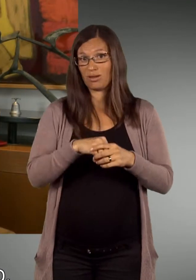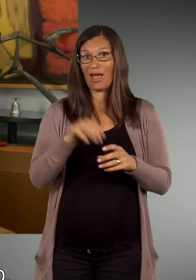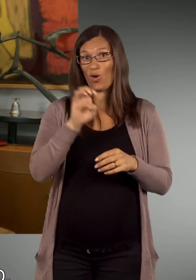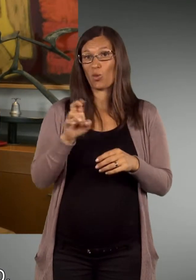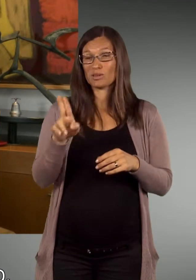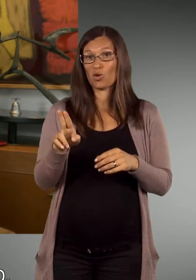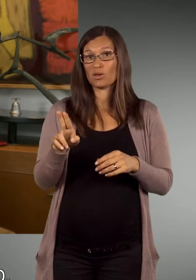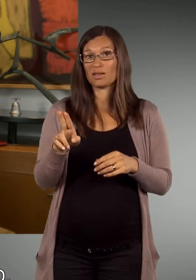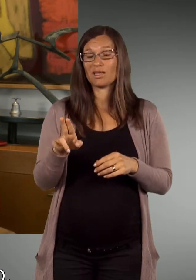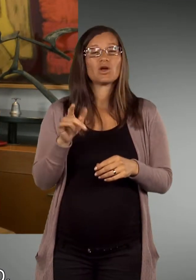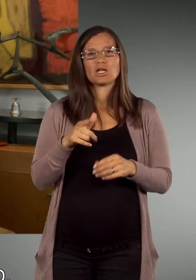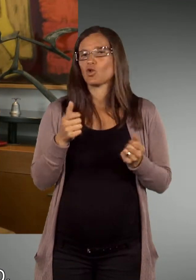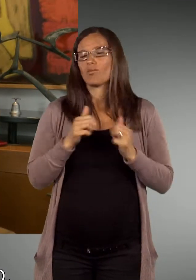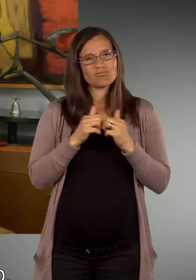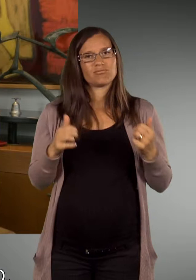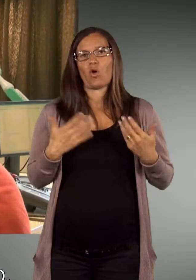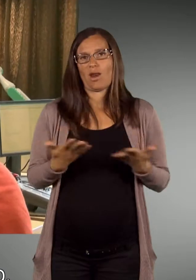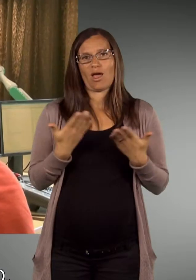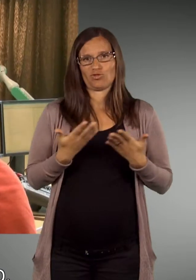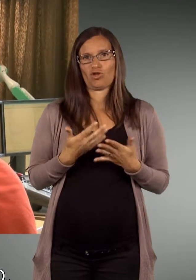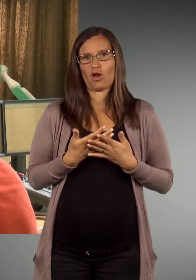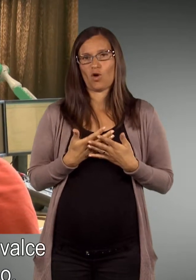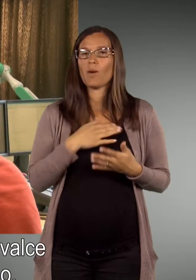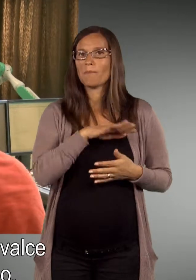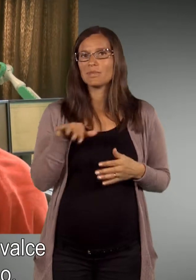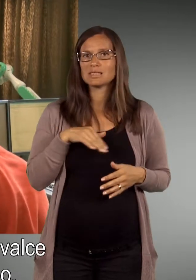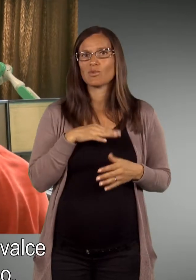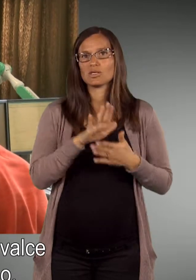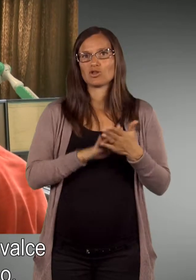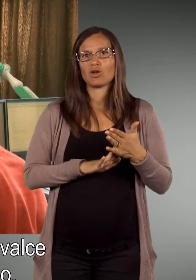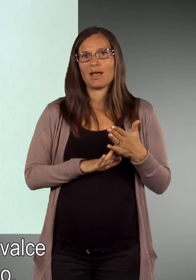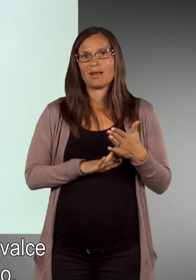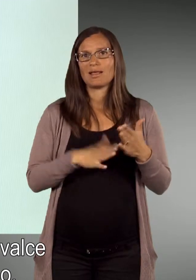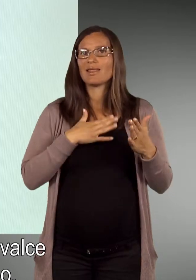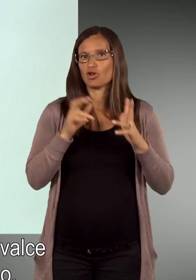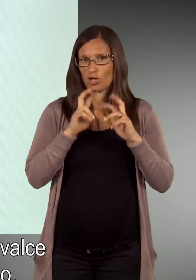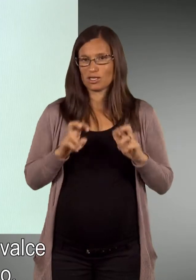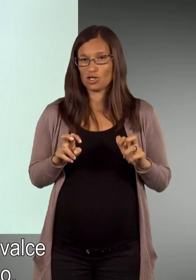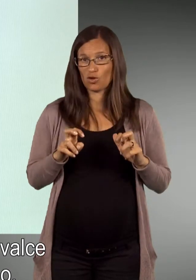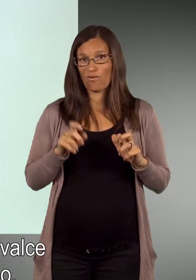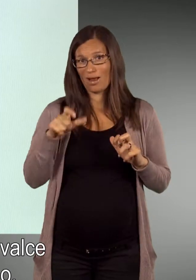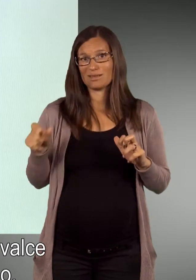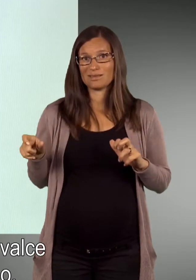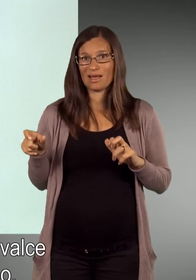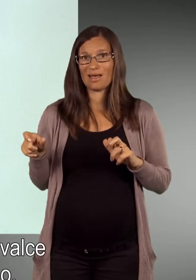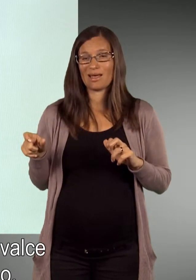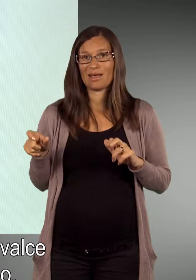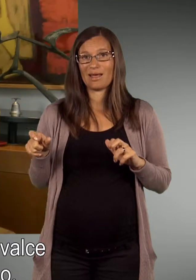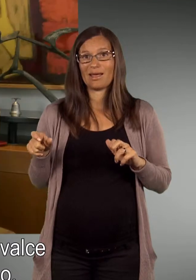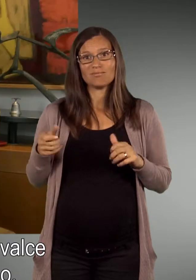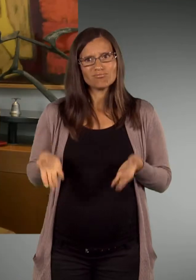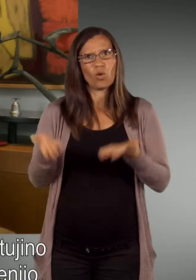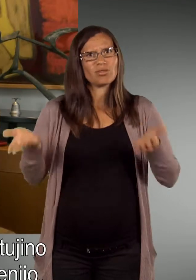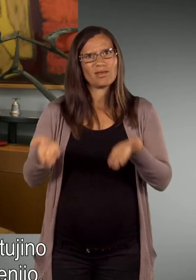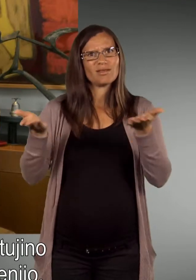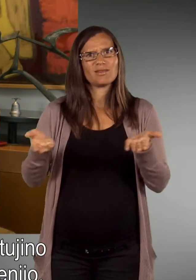to izredno olajšalo. Mi smo začeli naše raziskovalce pravzaprav poditi v tujino,